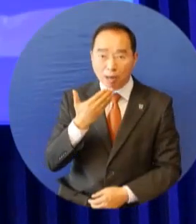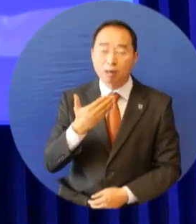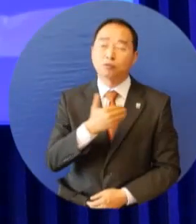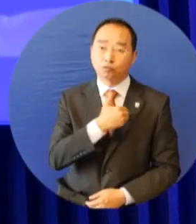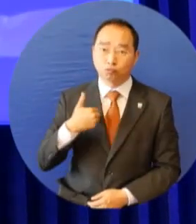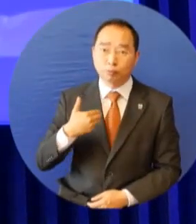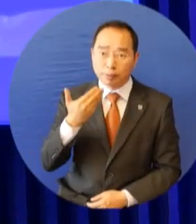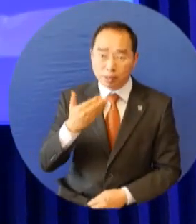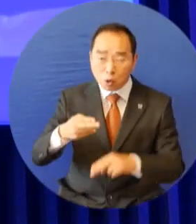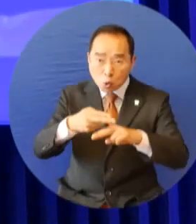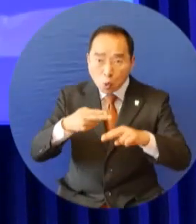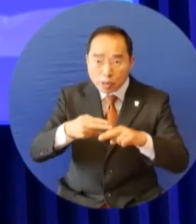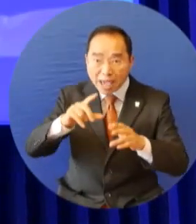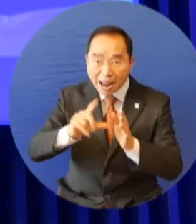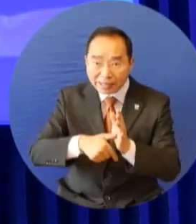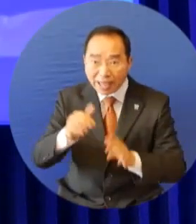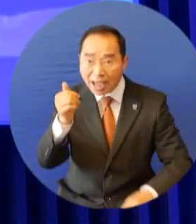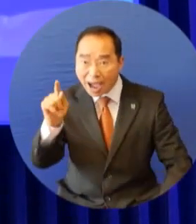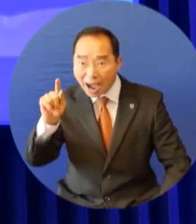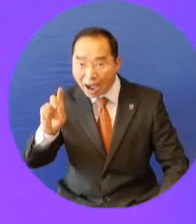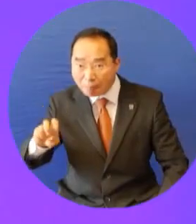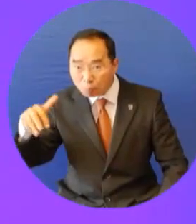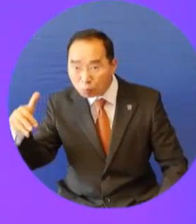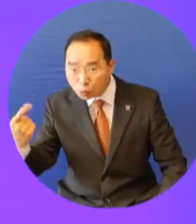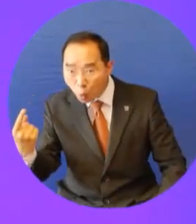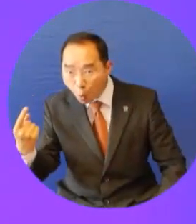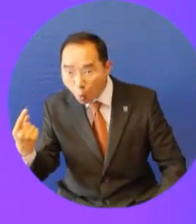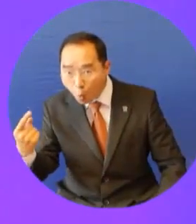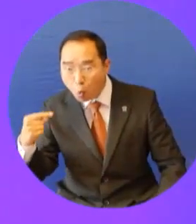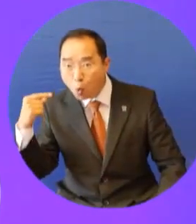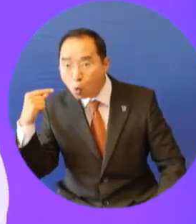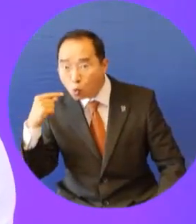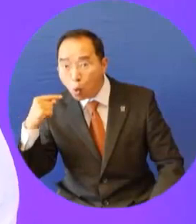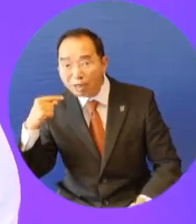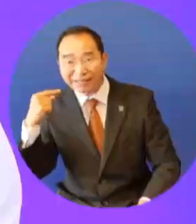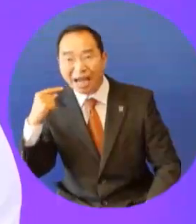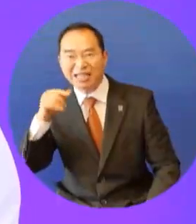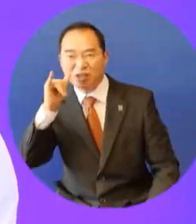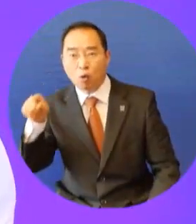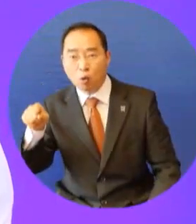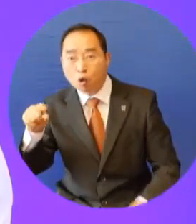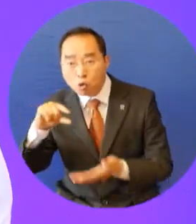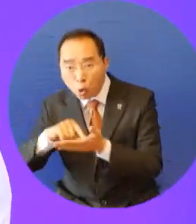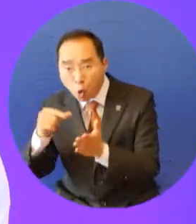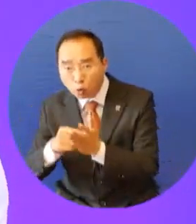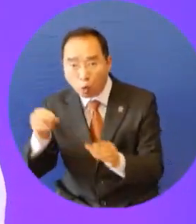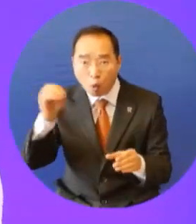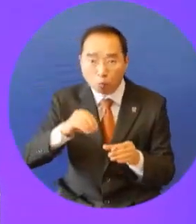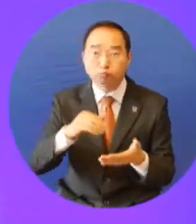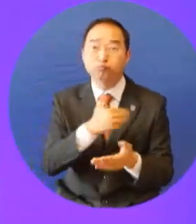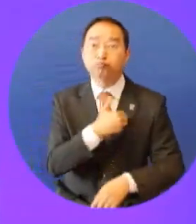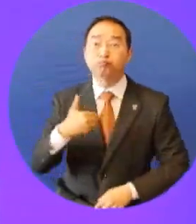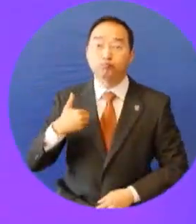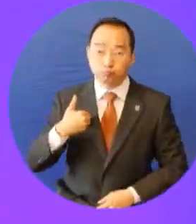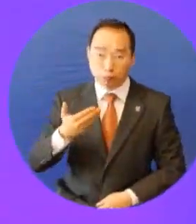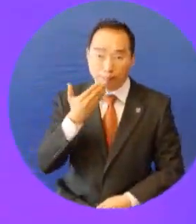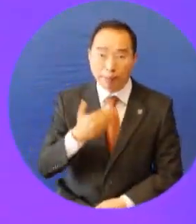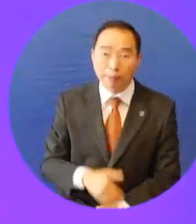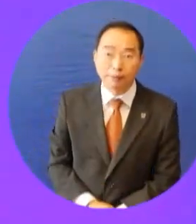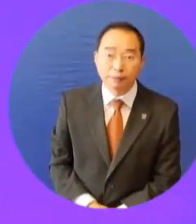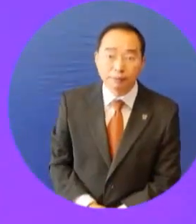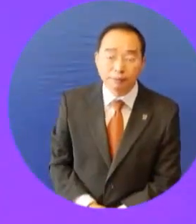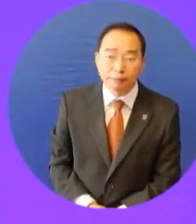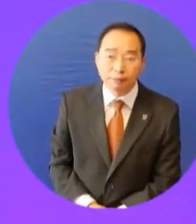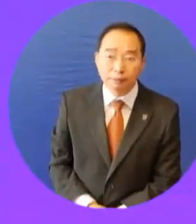들어가도 부족하지 않고 넘치지 않는. 요리할 때 가는 함초가 먹고 있는 소금의 양만큼만 써도